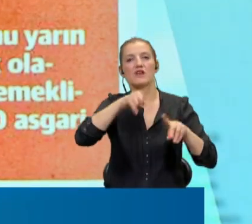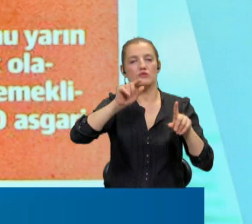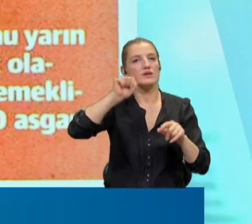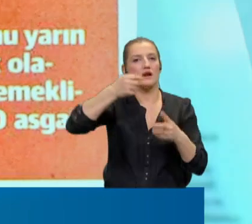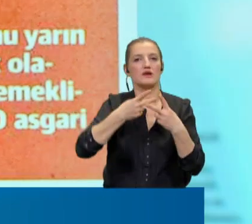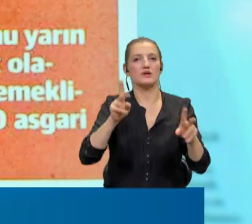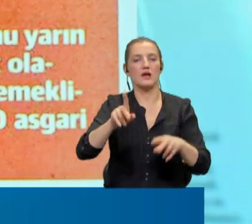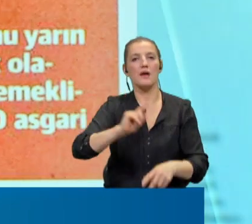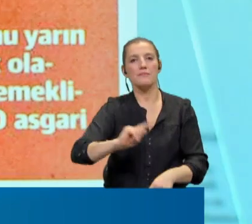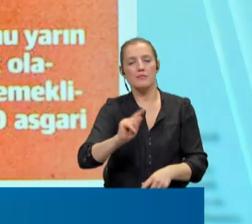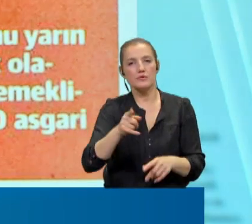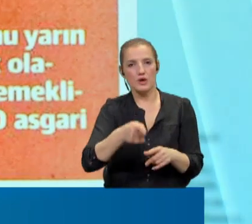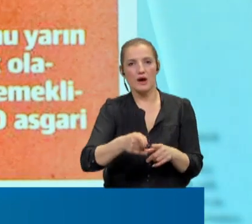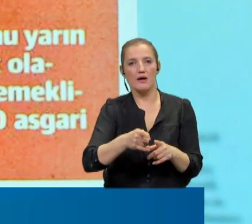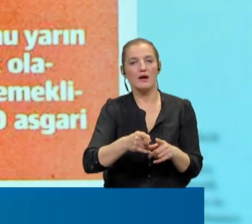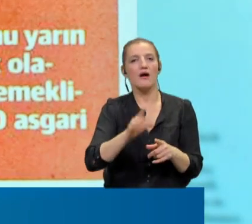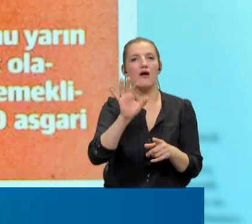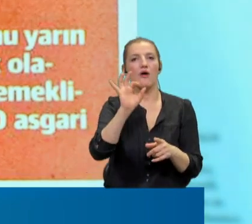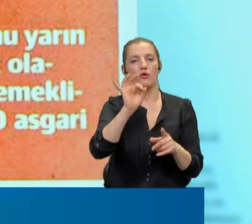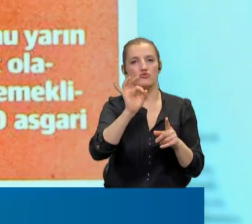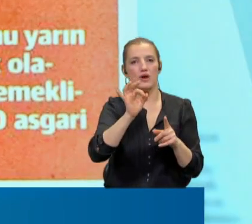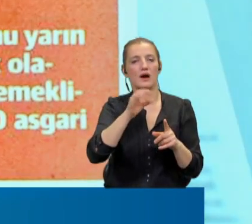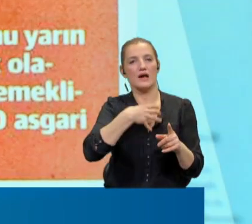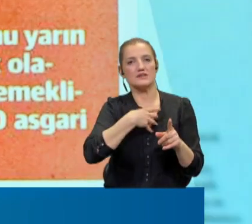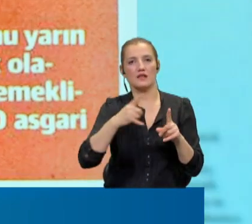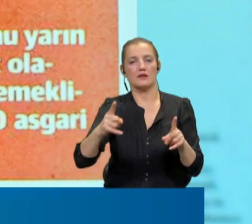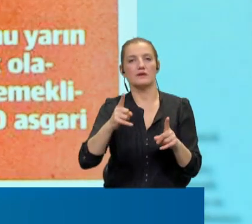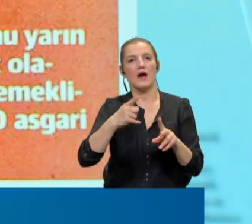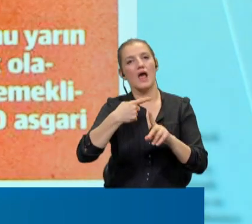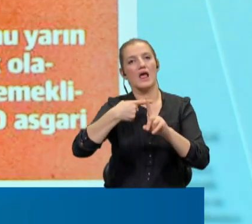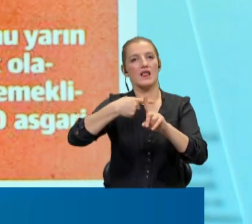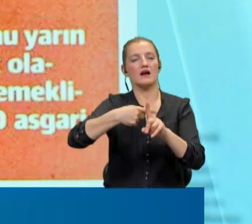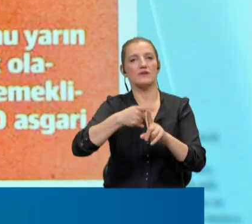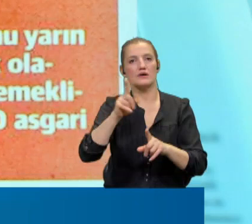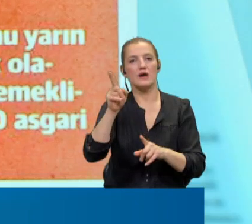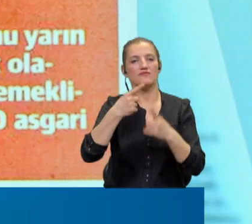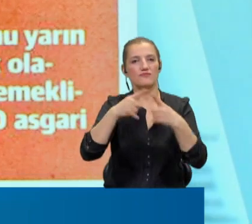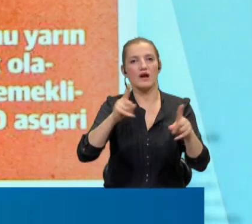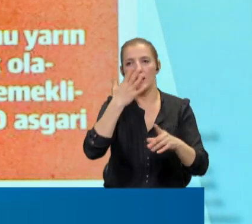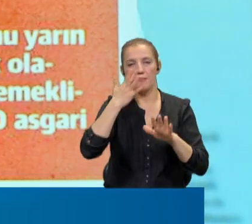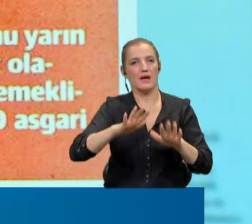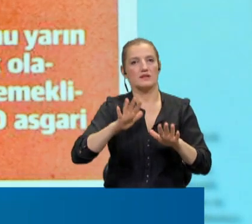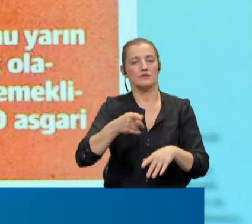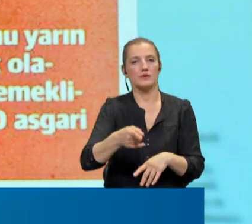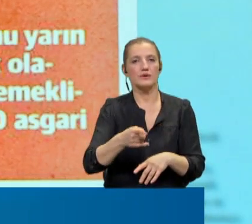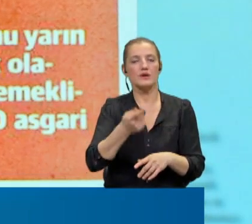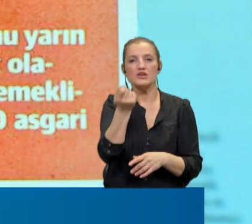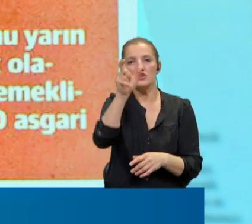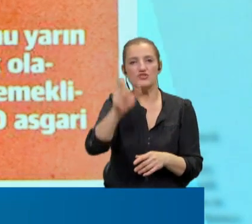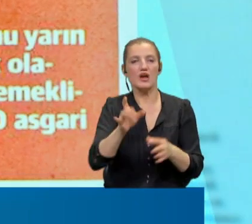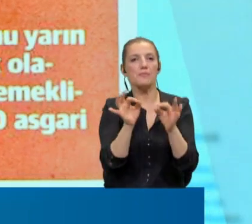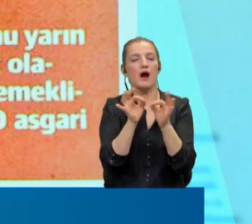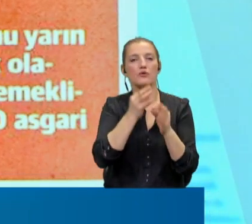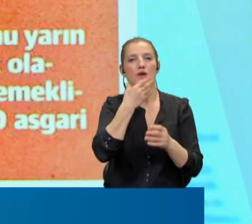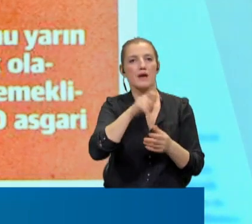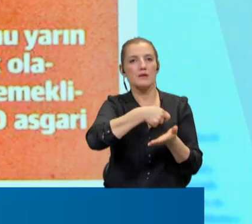memura ocak-haziran arası yüzde 5 zamma ek olarak yüz 13.61 enflasyon farkı bekleniyor işçi ve